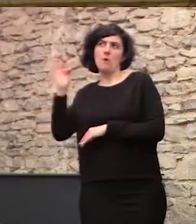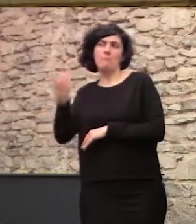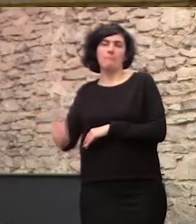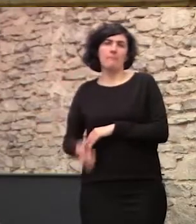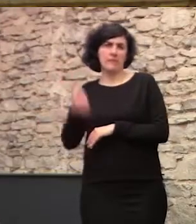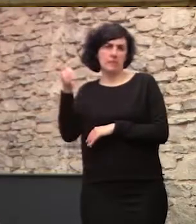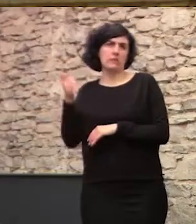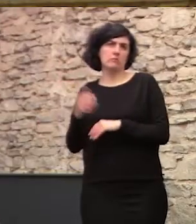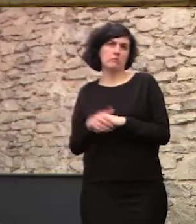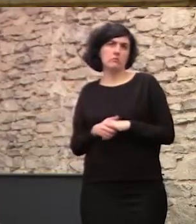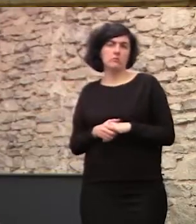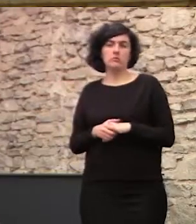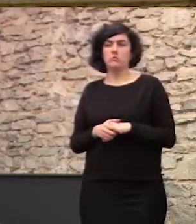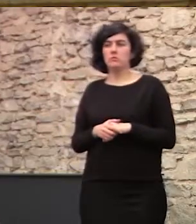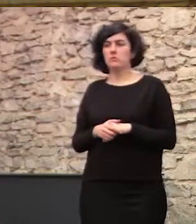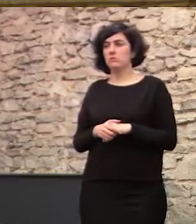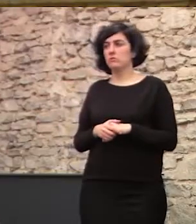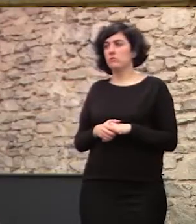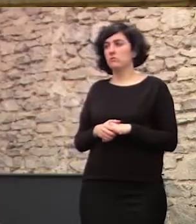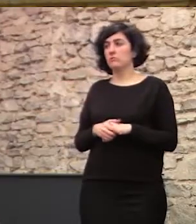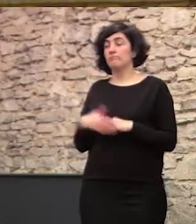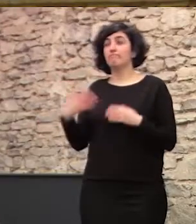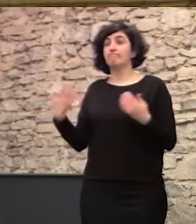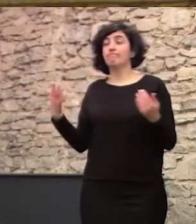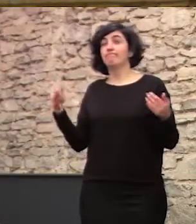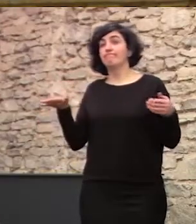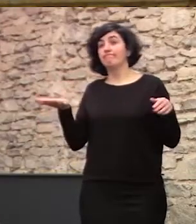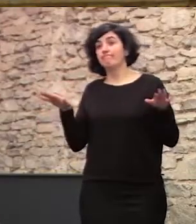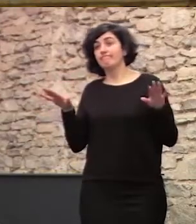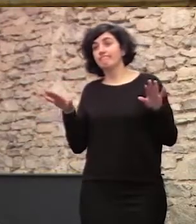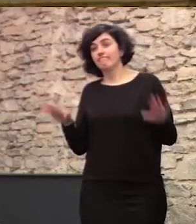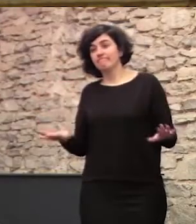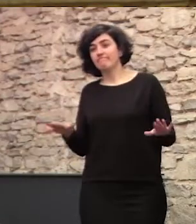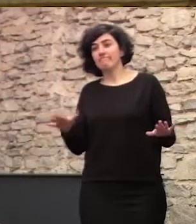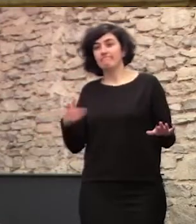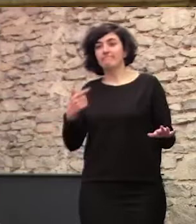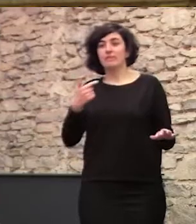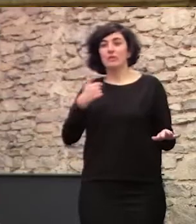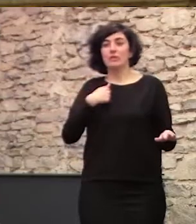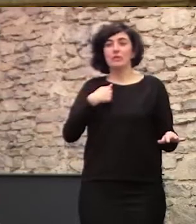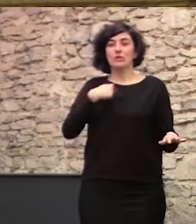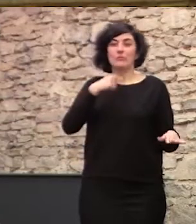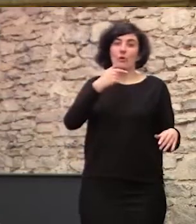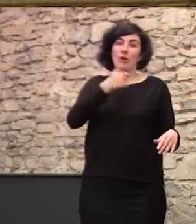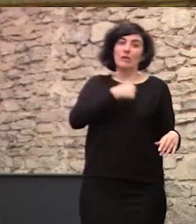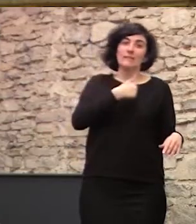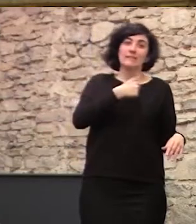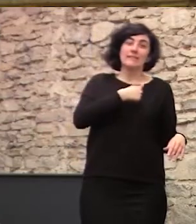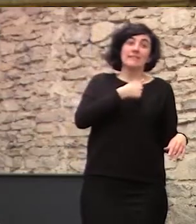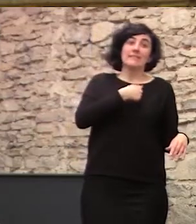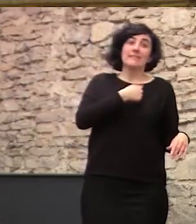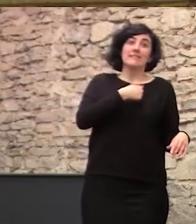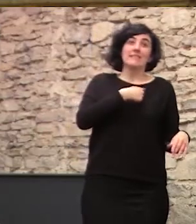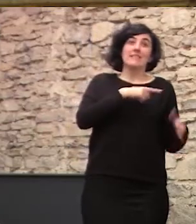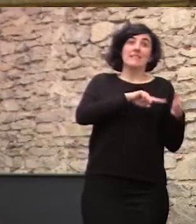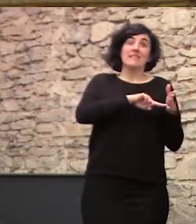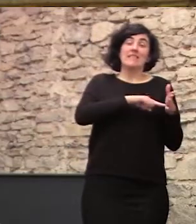Bai. Baina konturatu naiz baitere nahiko Gipuzkoa erran naizela gauza batzuketarako eta orduan ni erean ez nago